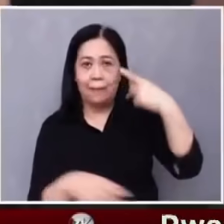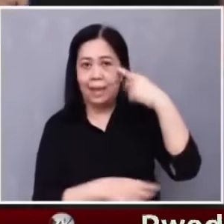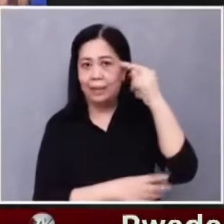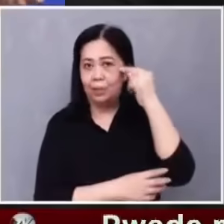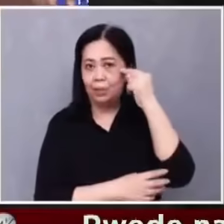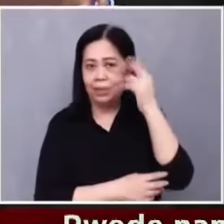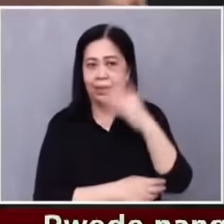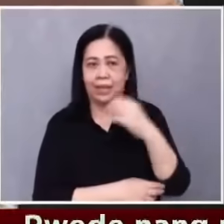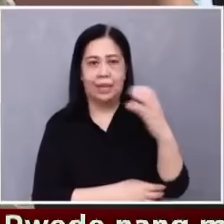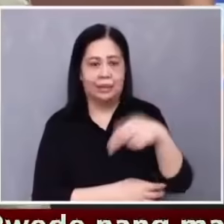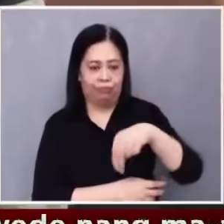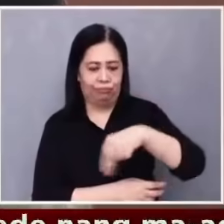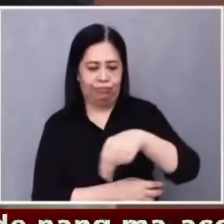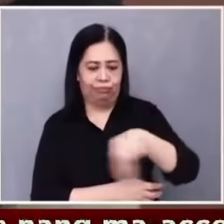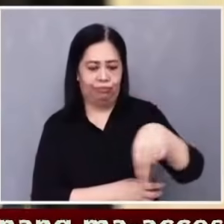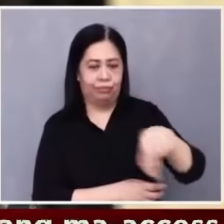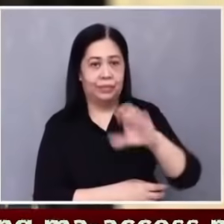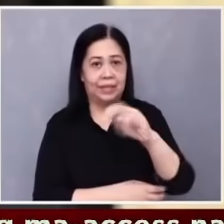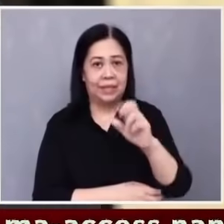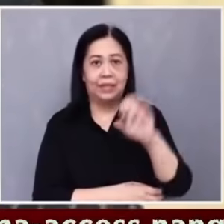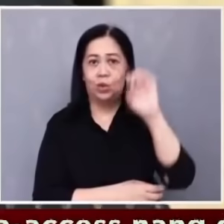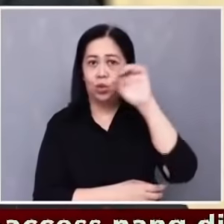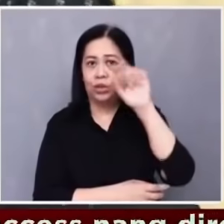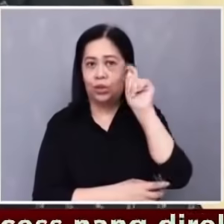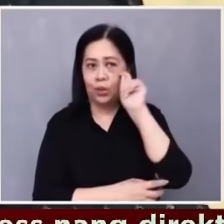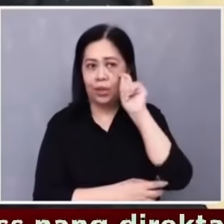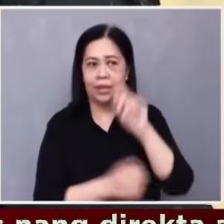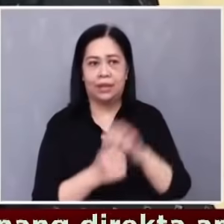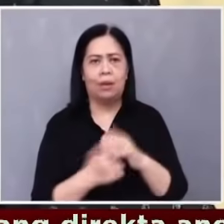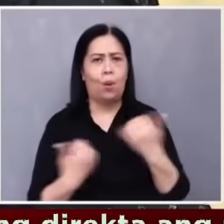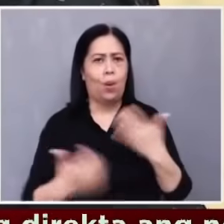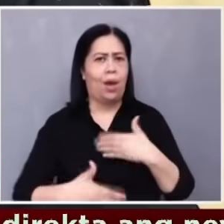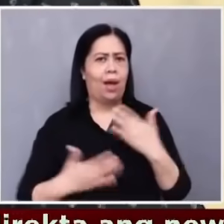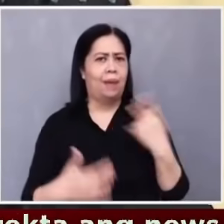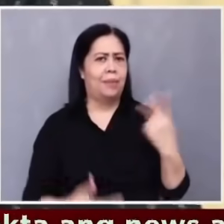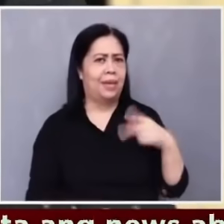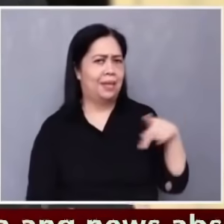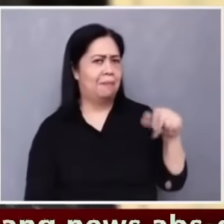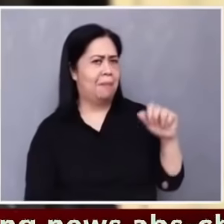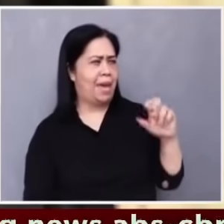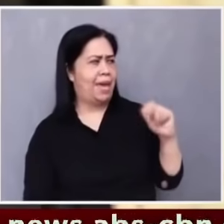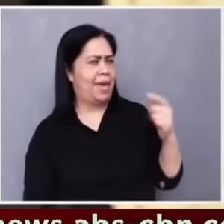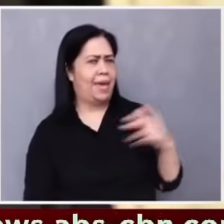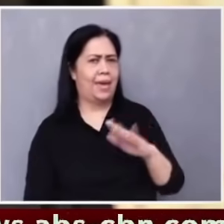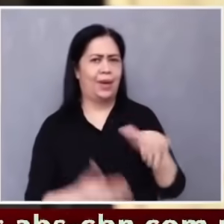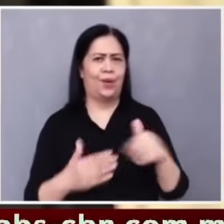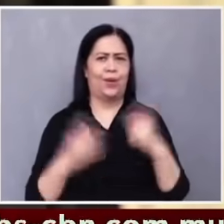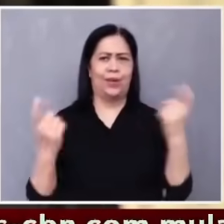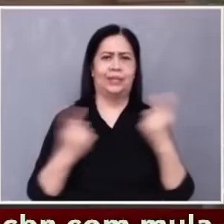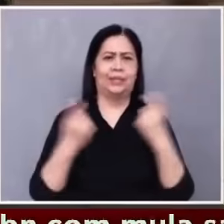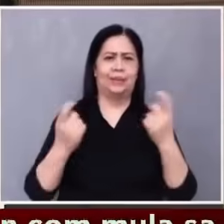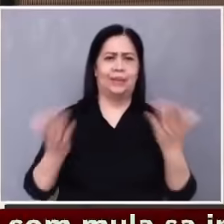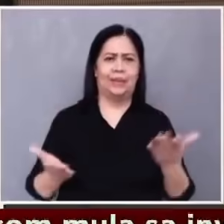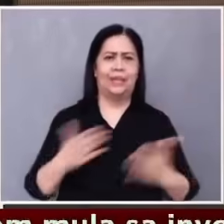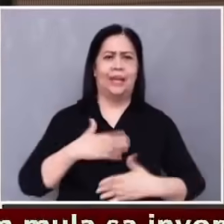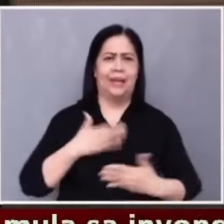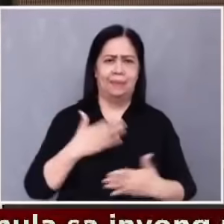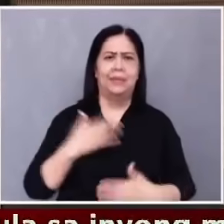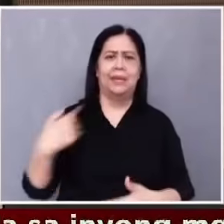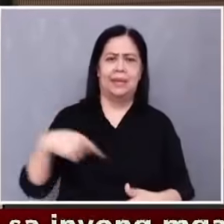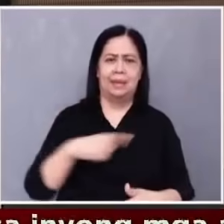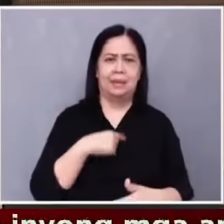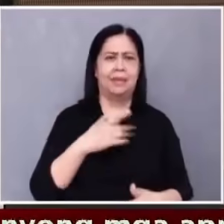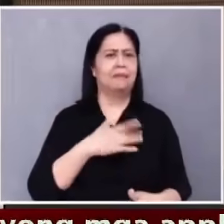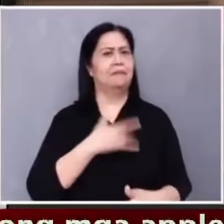chess grandmaster na si Eugene Torre. Happy na kami ni Paeng, lahat ng mga celebrants dito, happy na rin kami. Feeling na rin